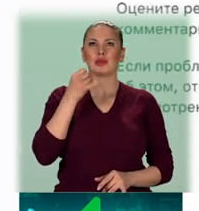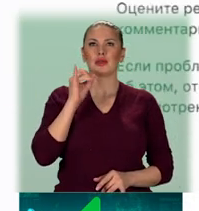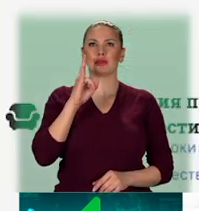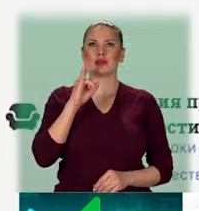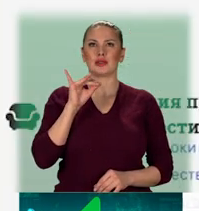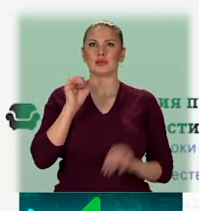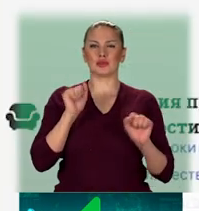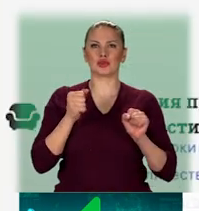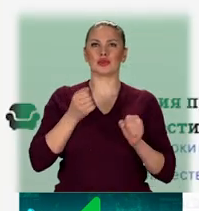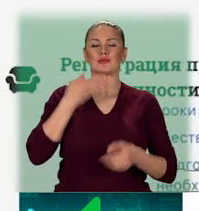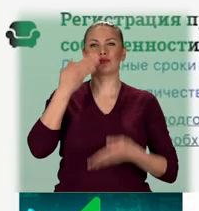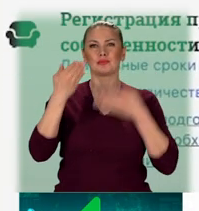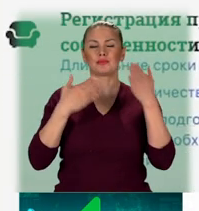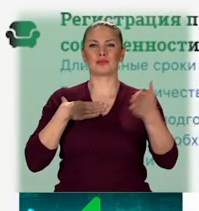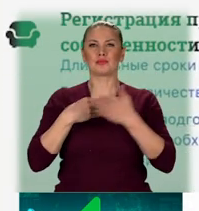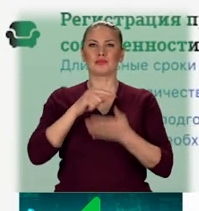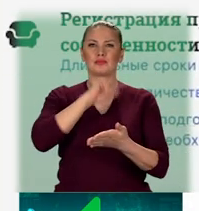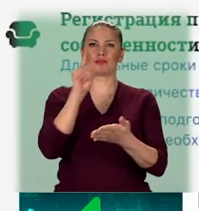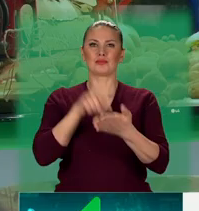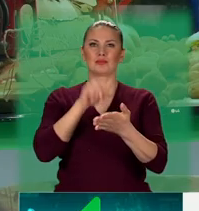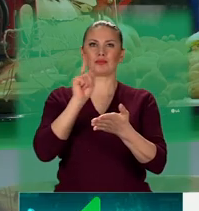вопросы. Владимир Ильин, телекомпания ОТВ.